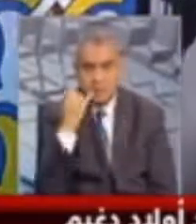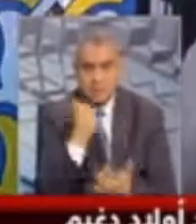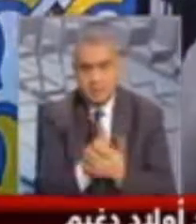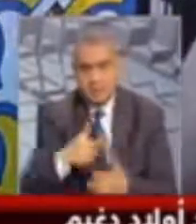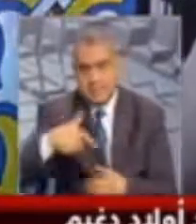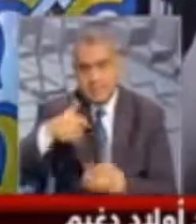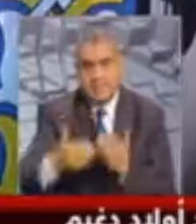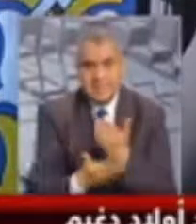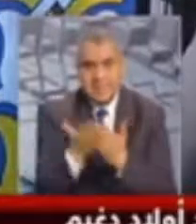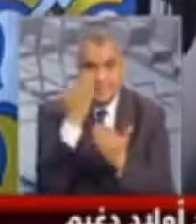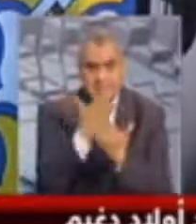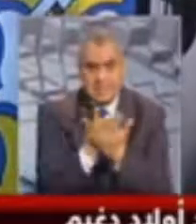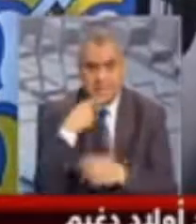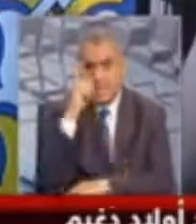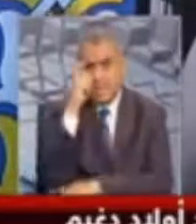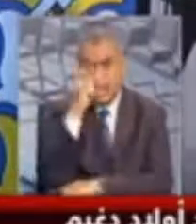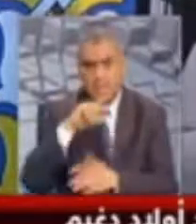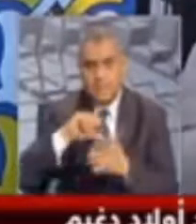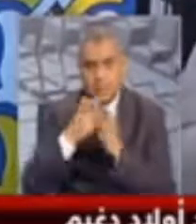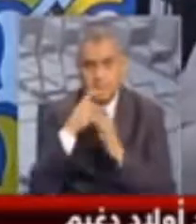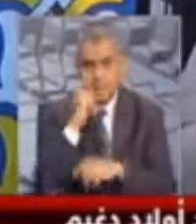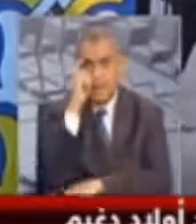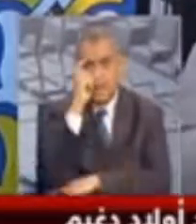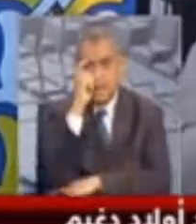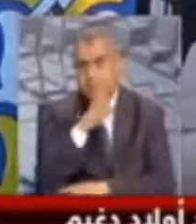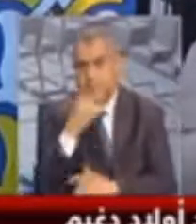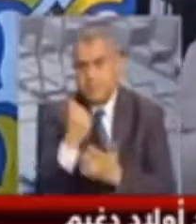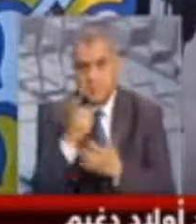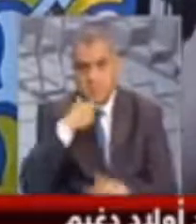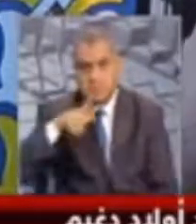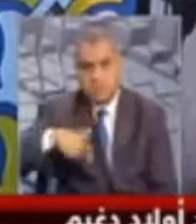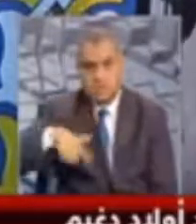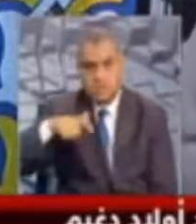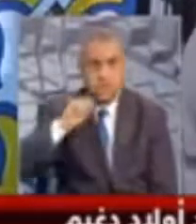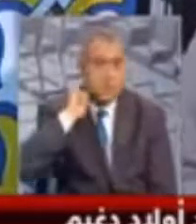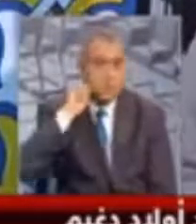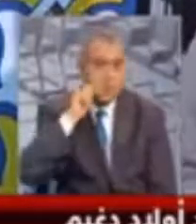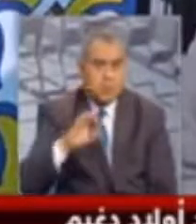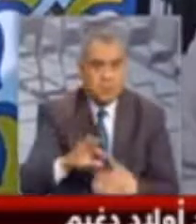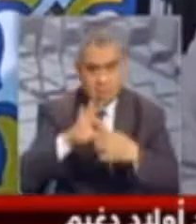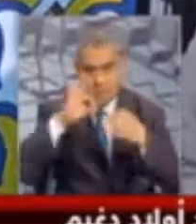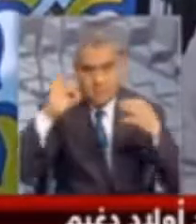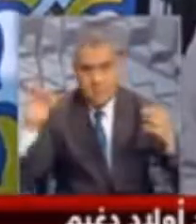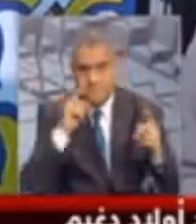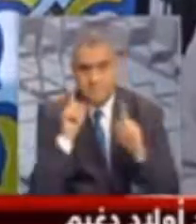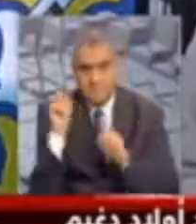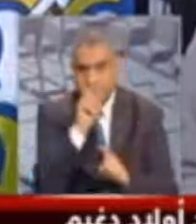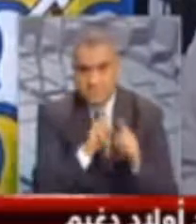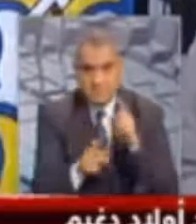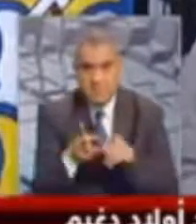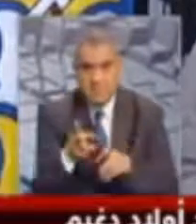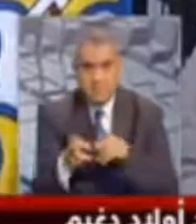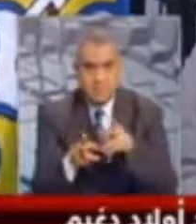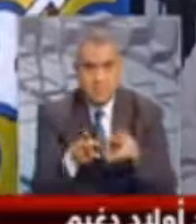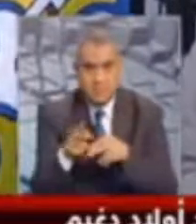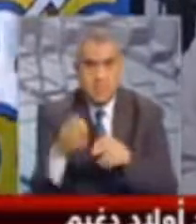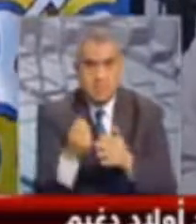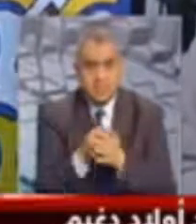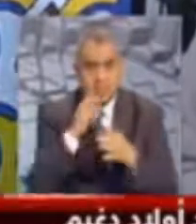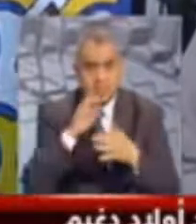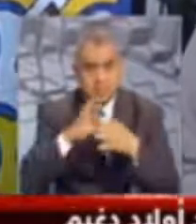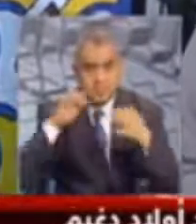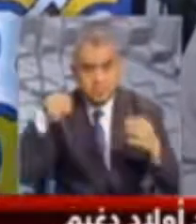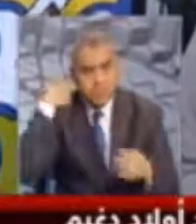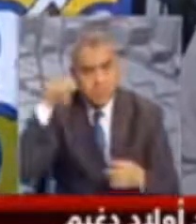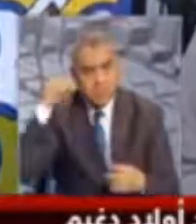60 مسجدا جديدا هنا على مستوى 16 محافظة. مزيد عن هذه الافتتاحات يسعدنا أن ينضم معنا الآن